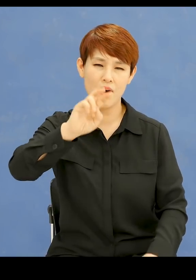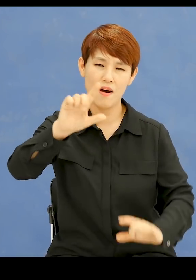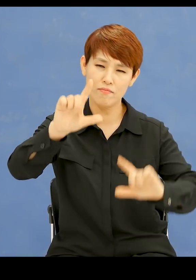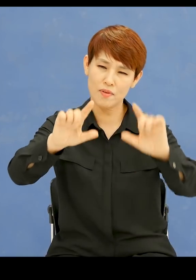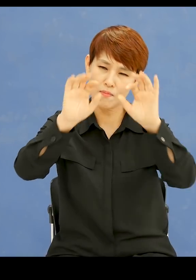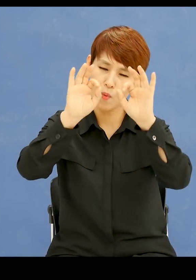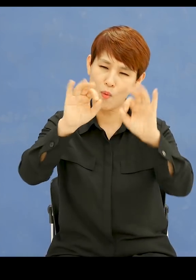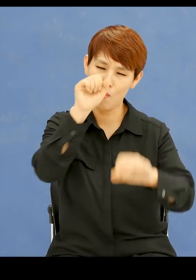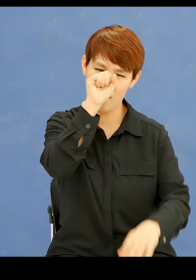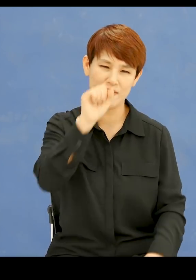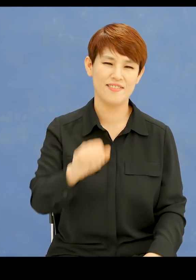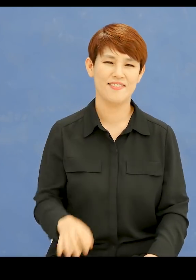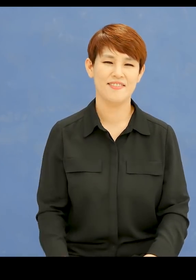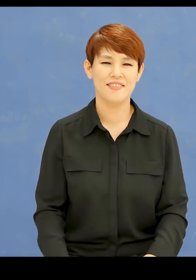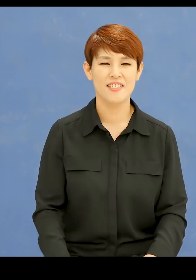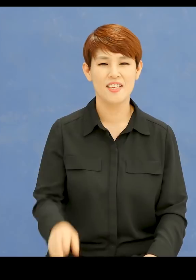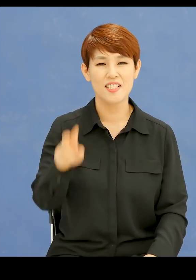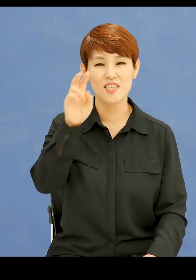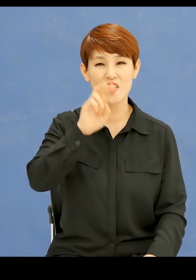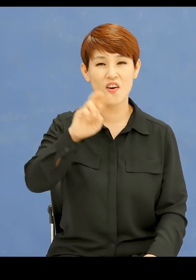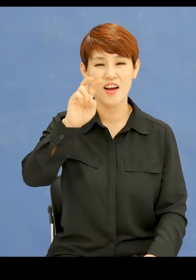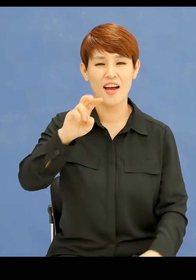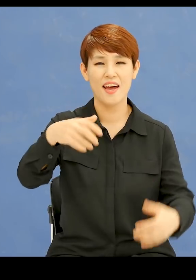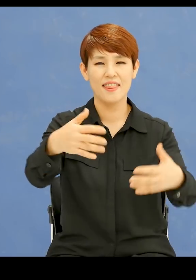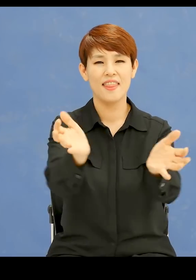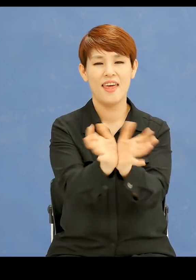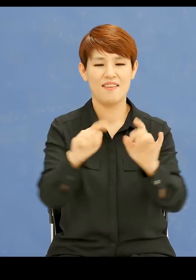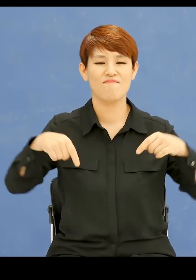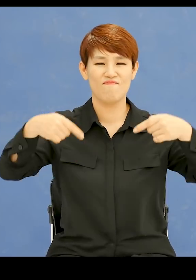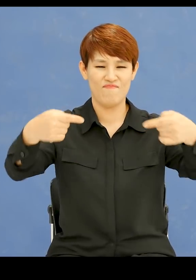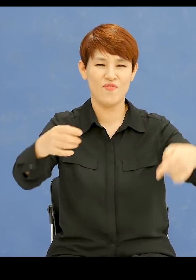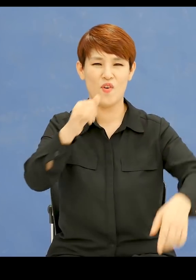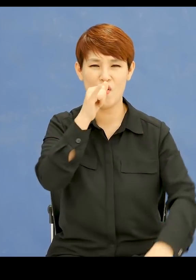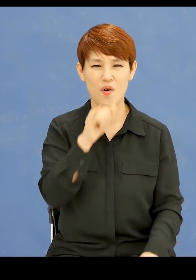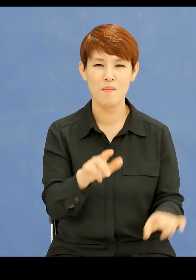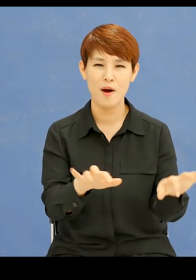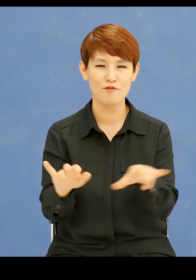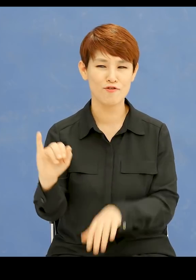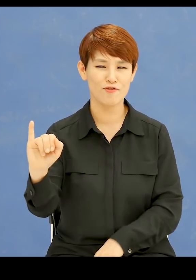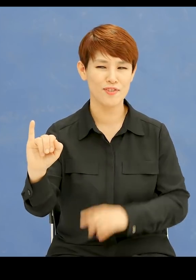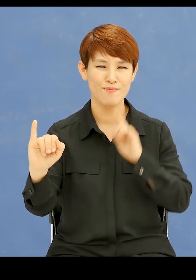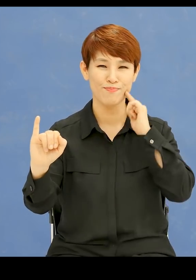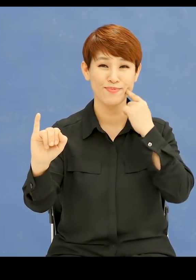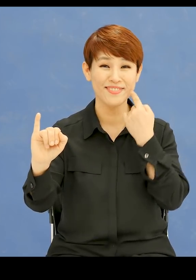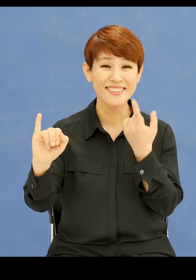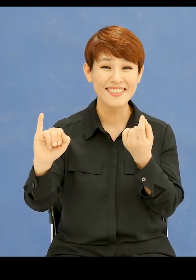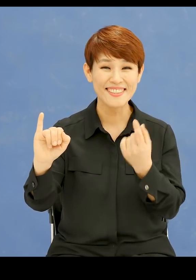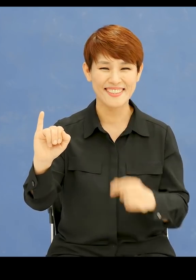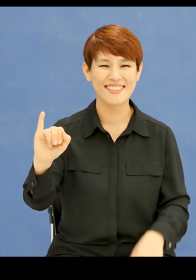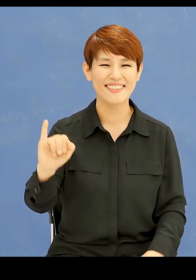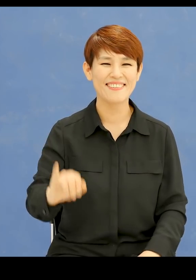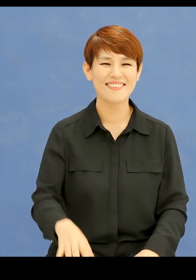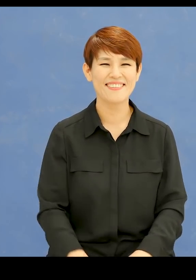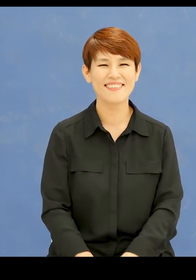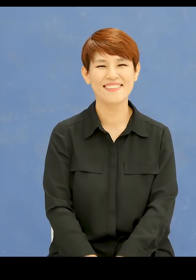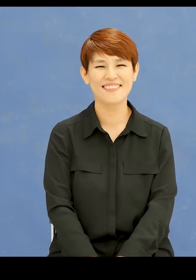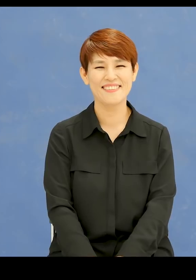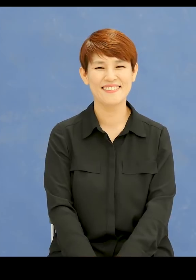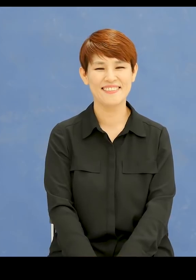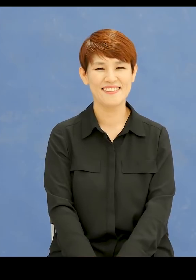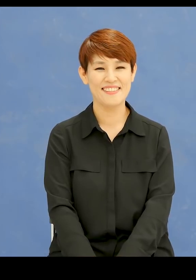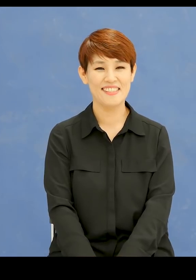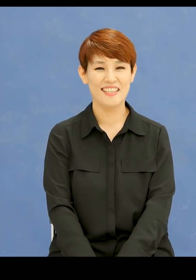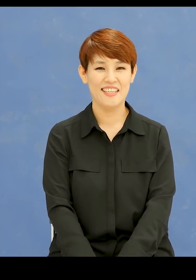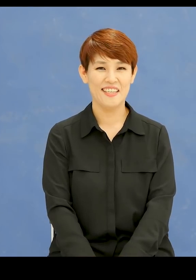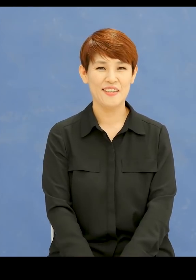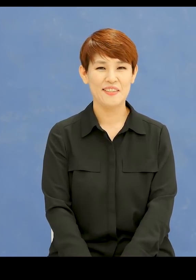그래서 성가대 굉장히 일찍 했던 것 같습니다. 예, 그리고 판주자도 괜찮았고 예. 네, 뭐 그런 것도 있고 약간